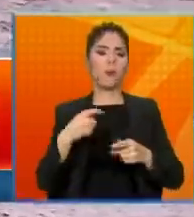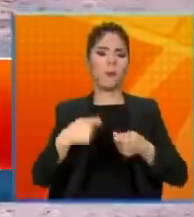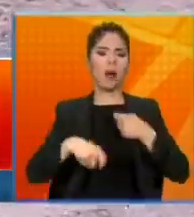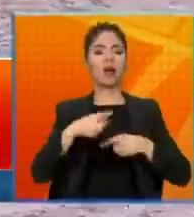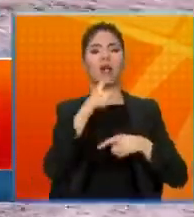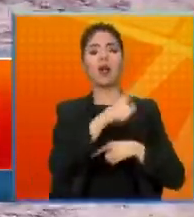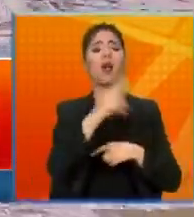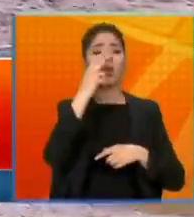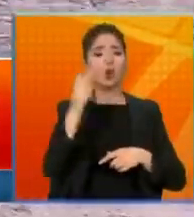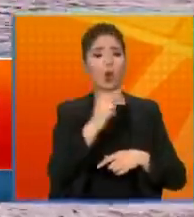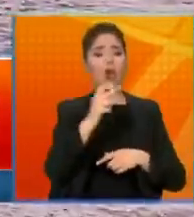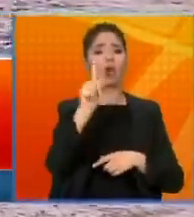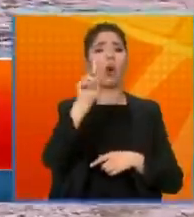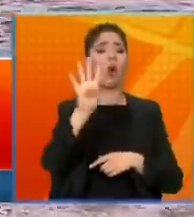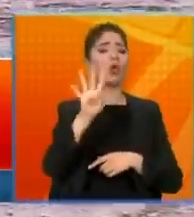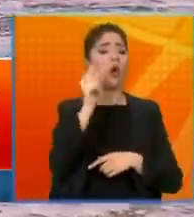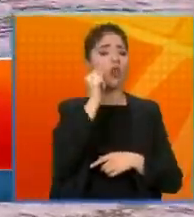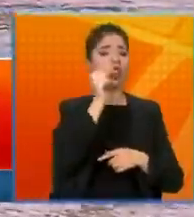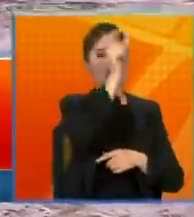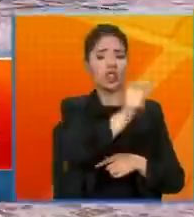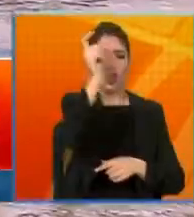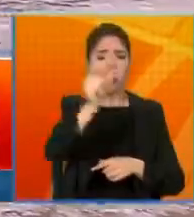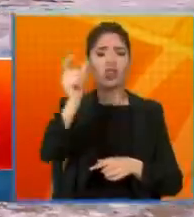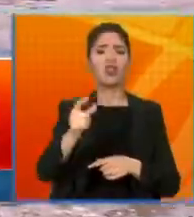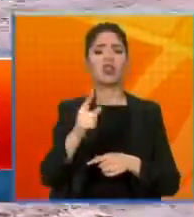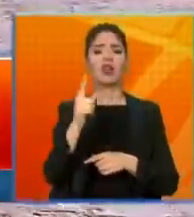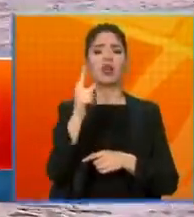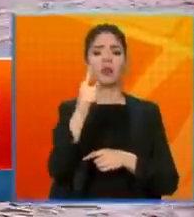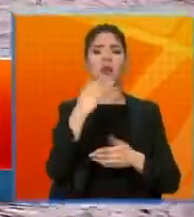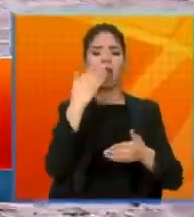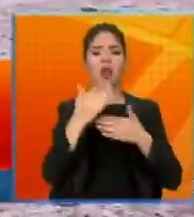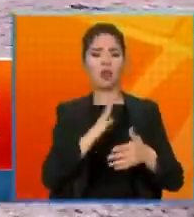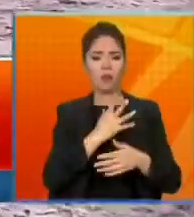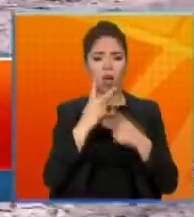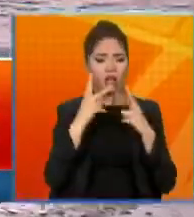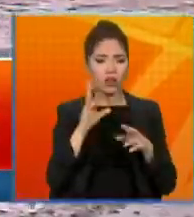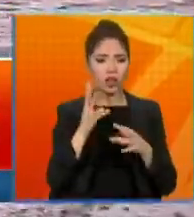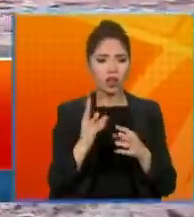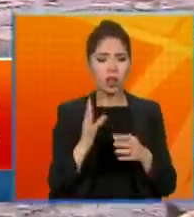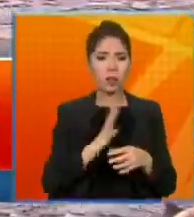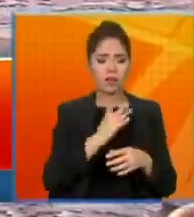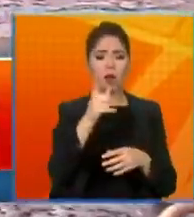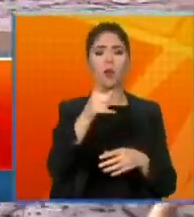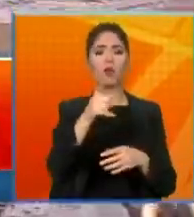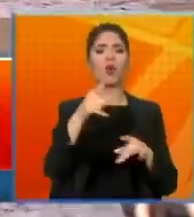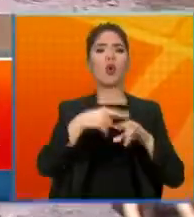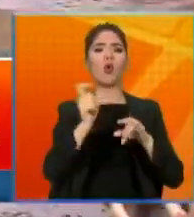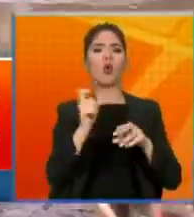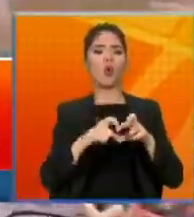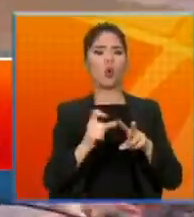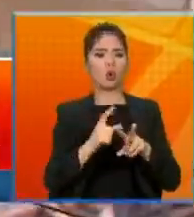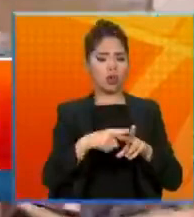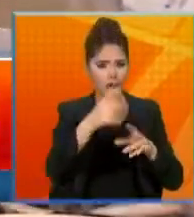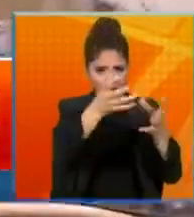tam 14 kişiye şöyle bir ifade kullanmıştı. Bu hurdaların alım satımını yapacağım ardından da elde ettiğim